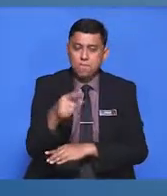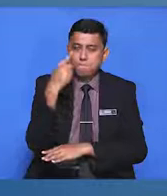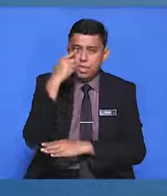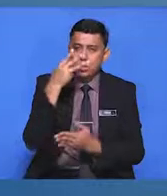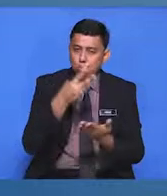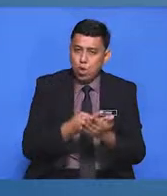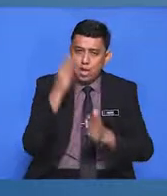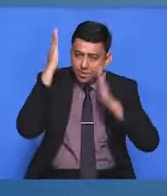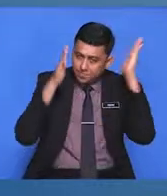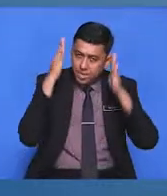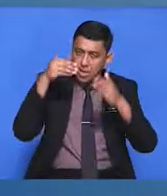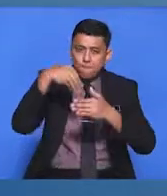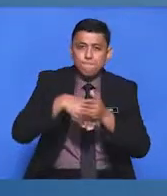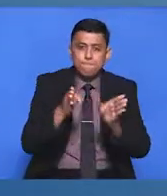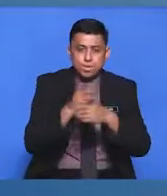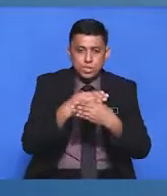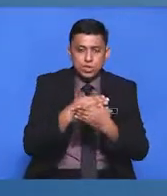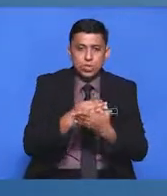bentuk shilling dan wang kertas.